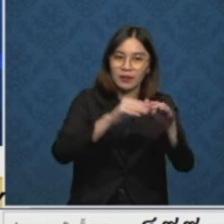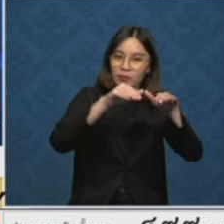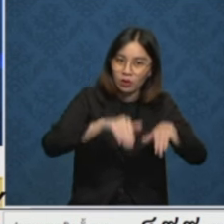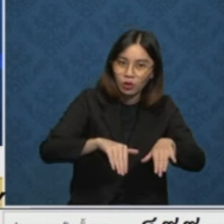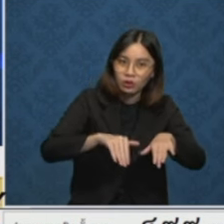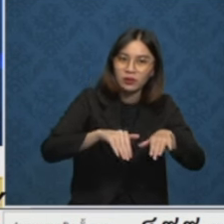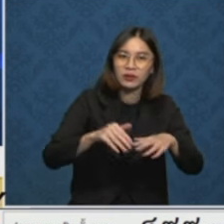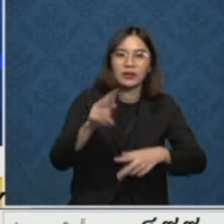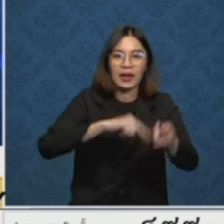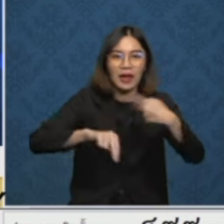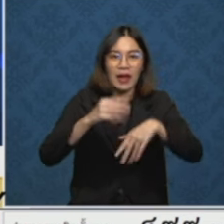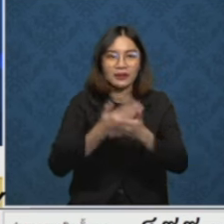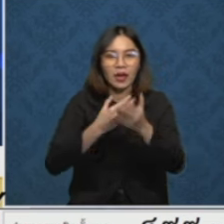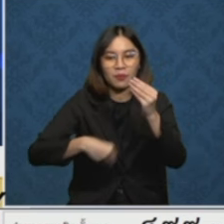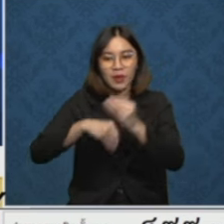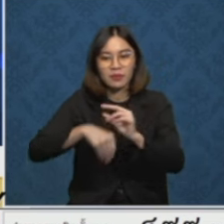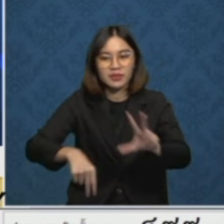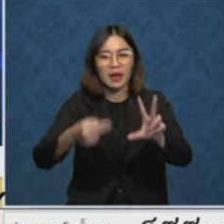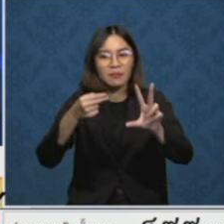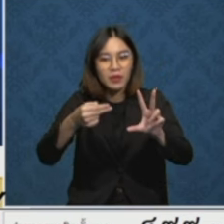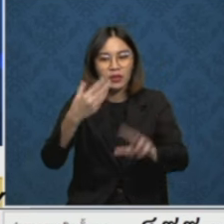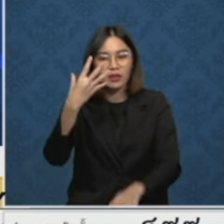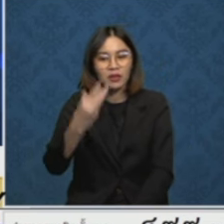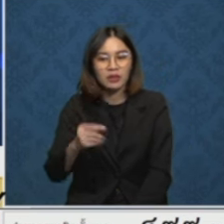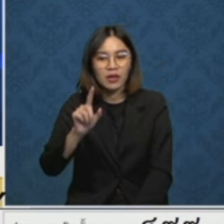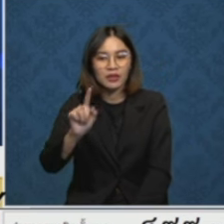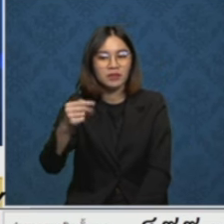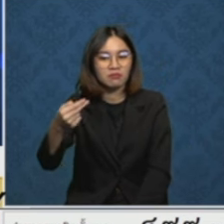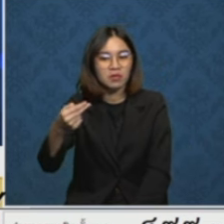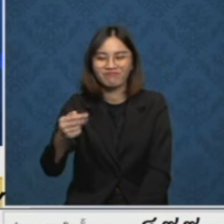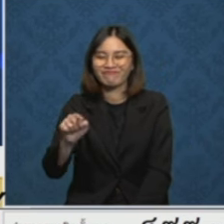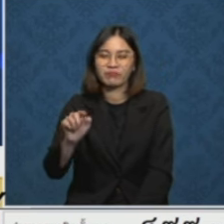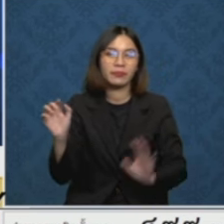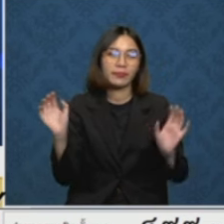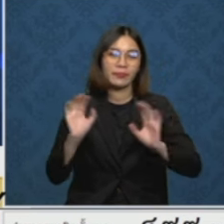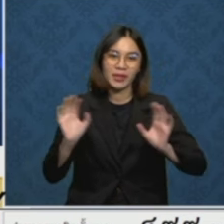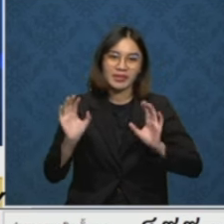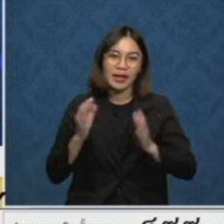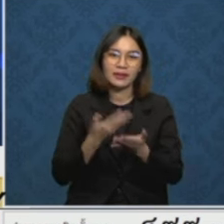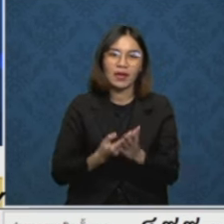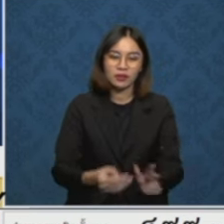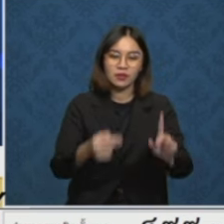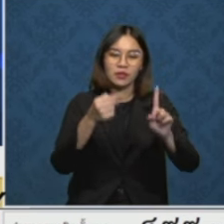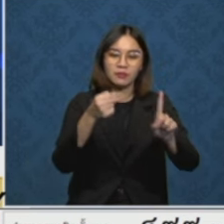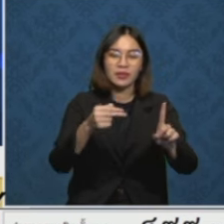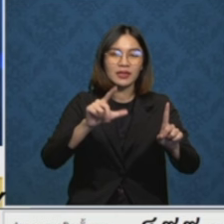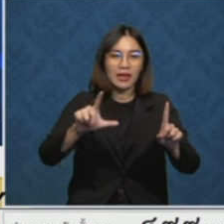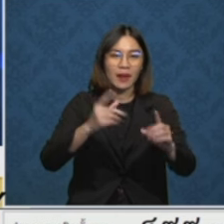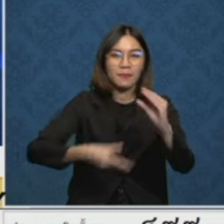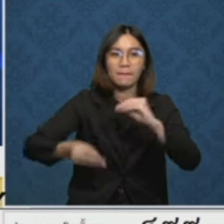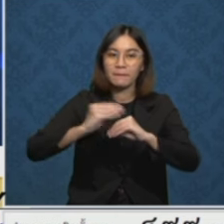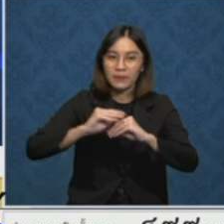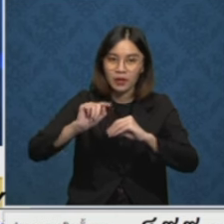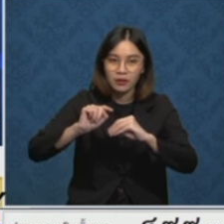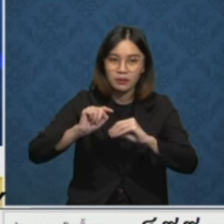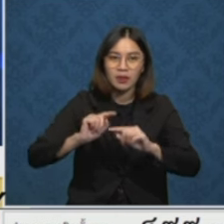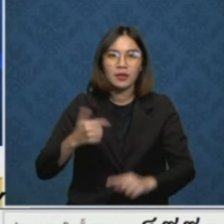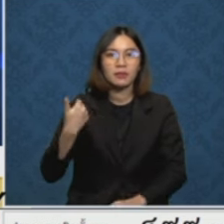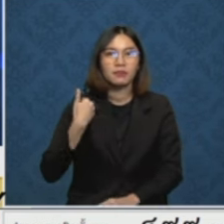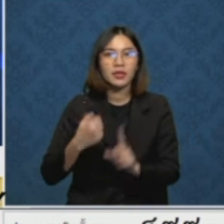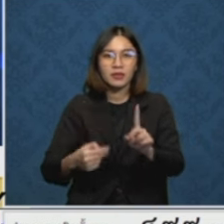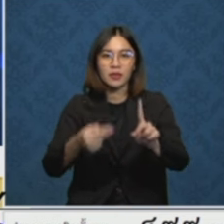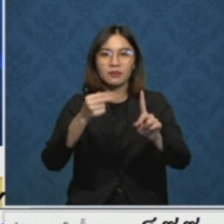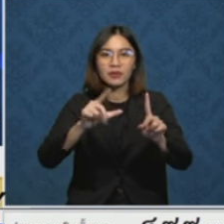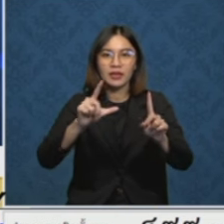แล้วเราจะหาเงินมาเพิ่มอีก 30,000 แล้วก็เหลืออยู่แค่ 10,000 แบบนี้ไม่ใช่นะก็คือ 10,000 ล้านก็คือ 10,000 ล้านเพิ่มขึ้นมาแล้วก็มีอยู่แค่